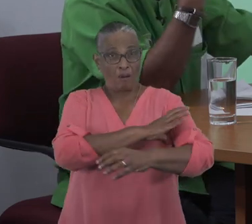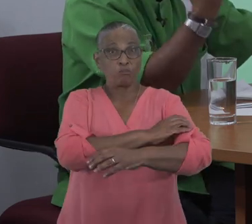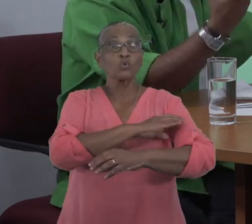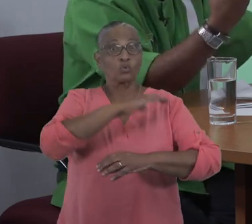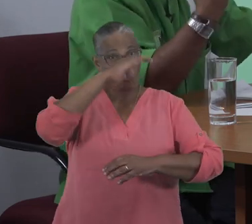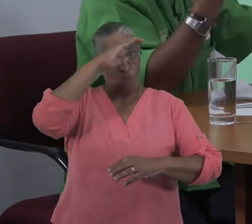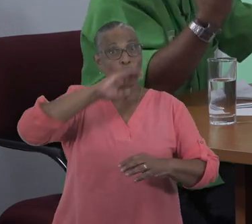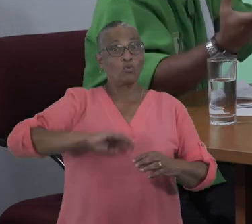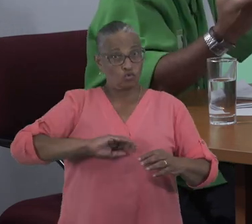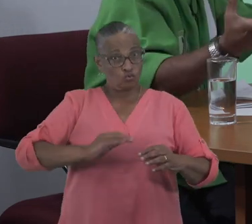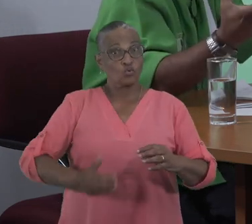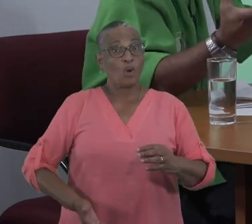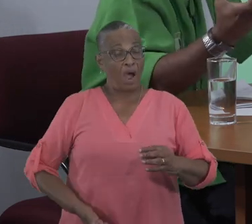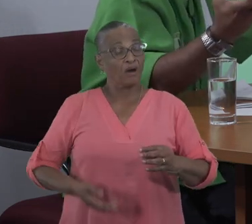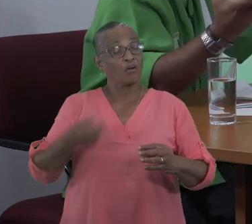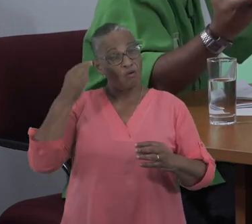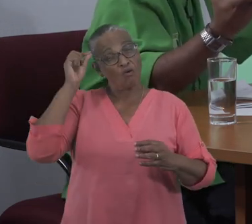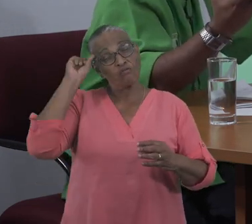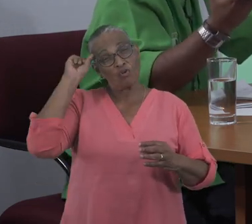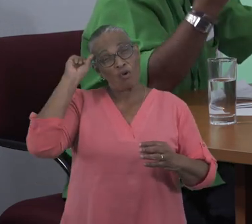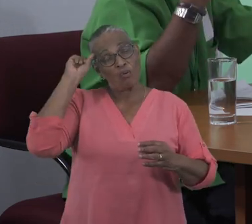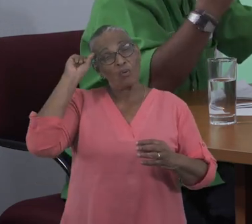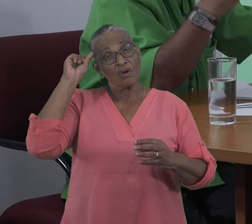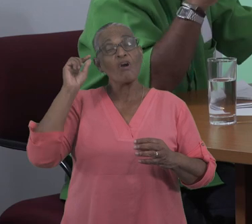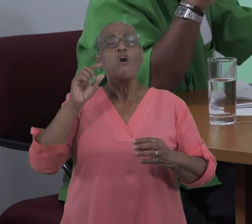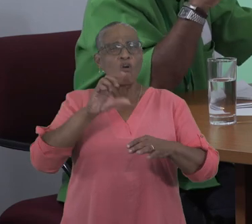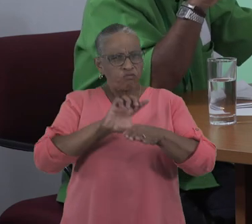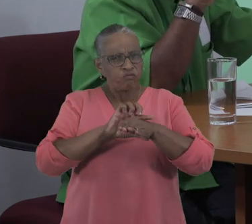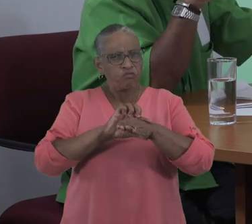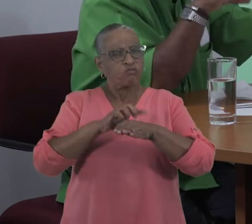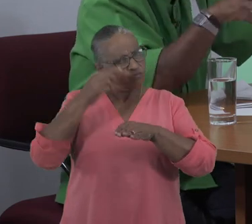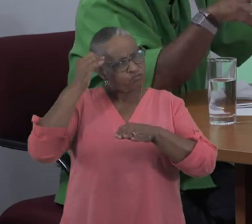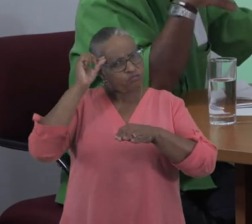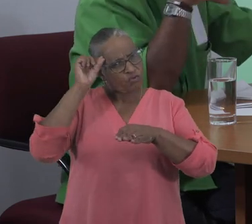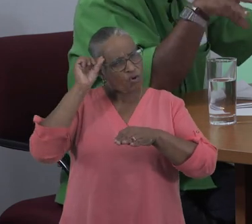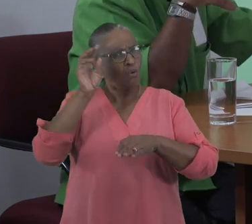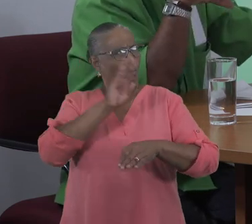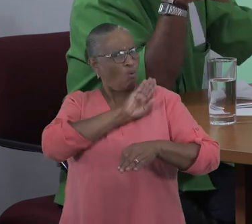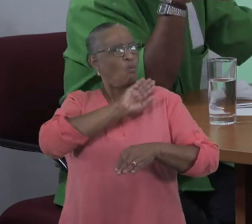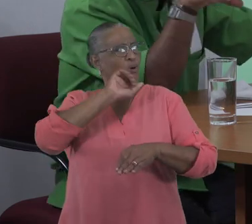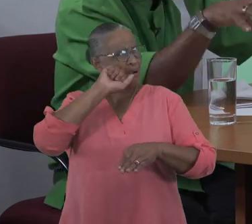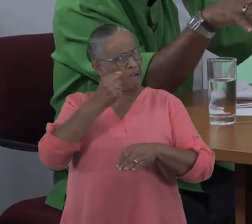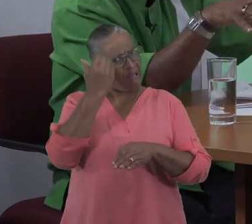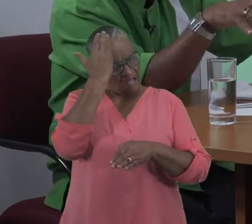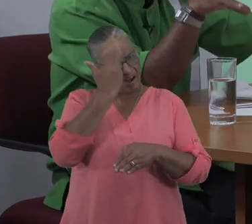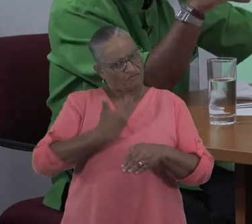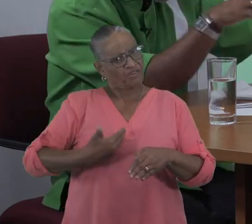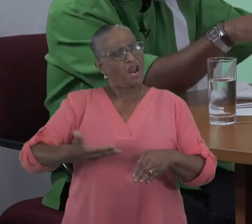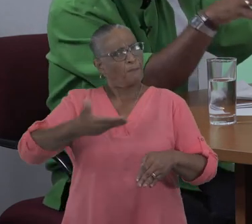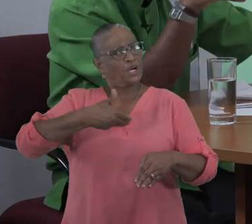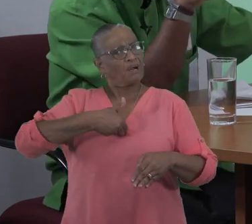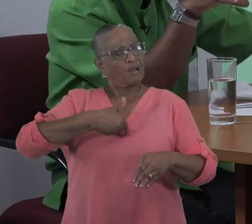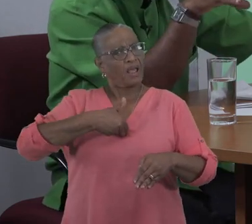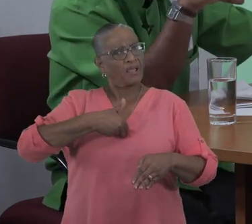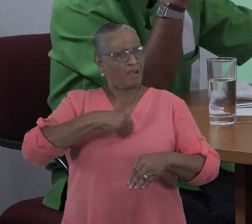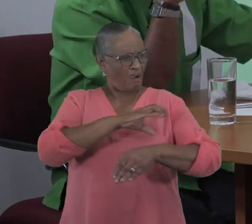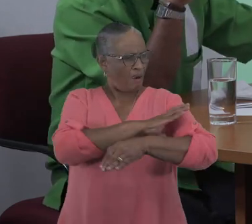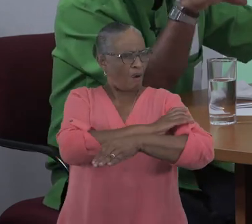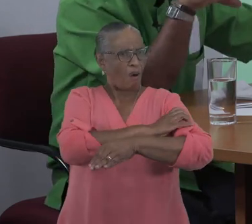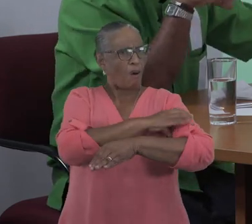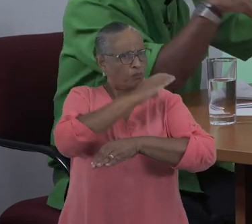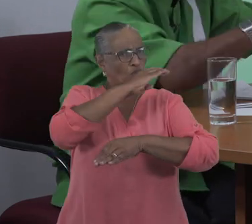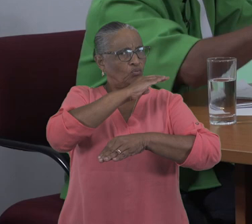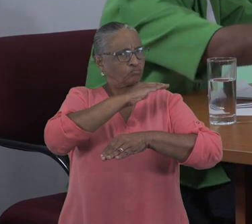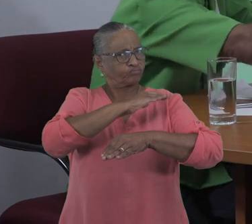dat hij bloed in een zwangerschap toe. Ja. Dus dat want dat de vrouw is ook toe kan bij risico. Wie is dat bloed voor